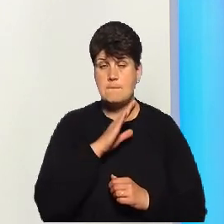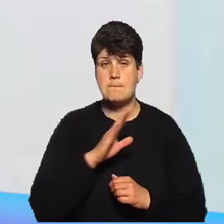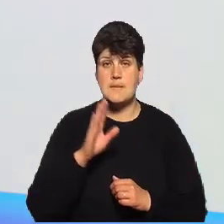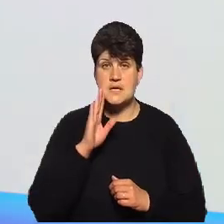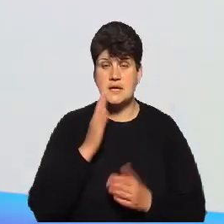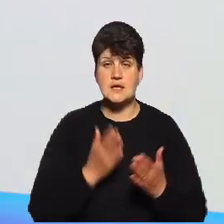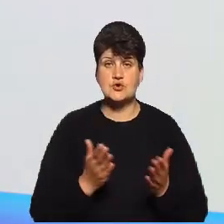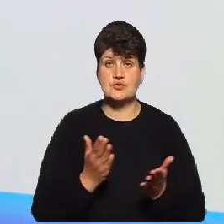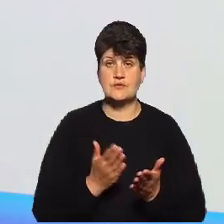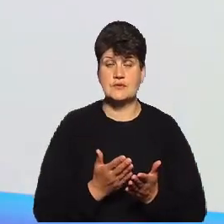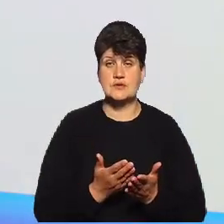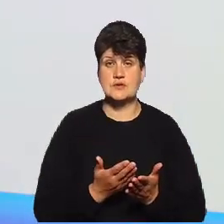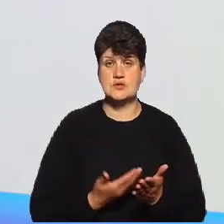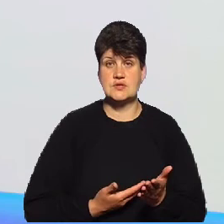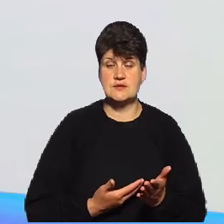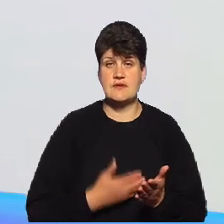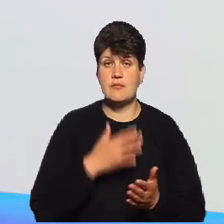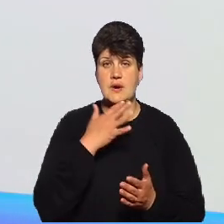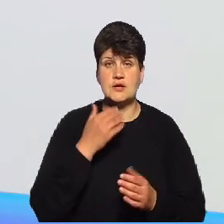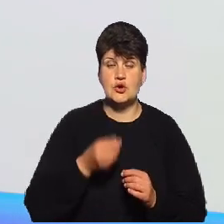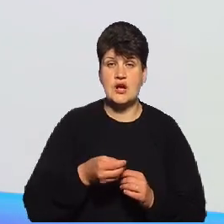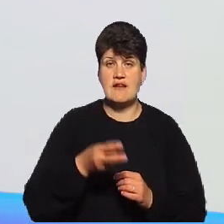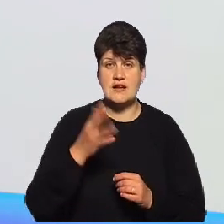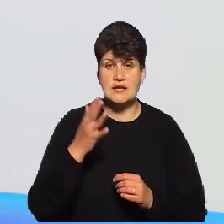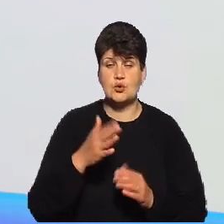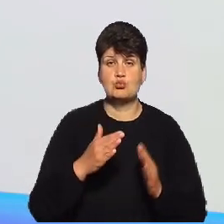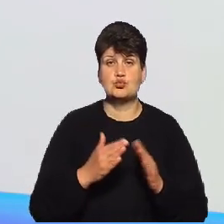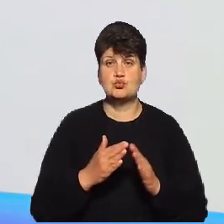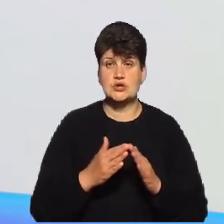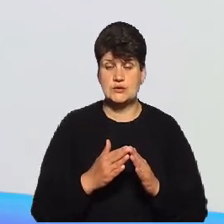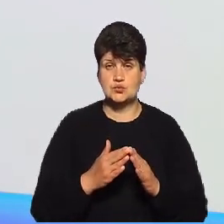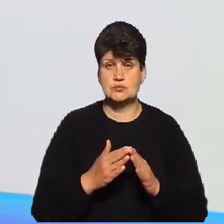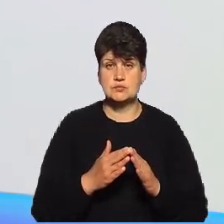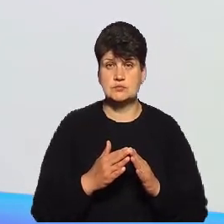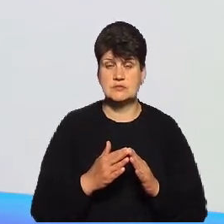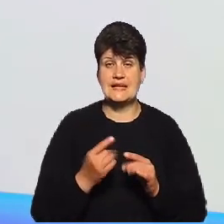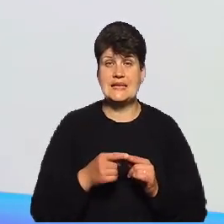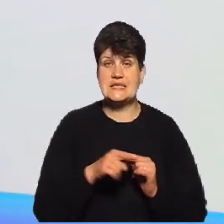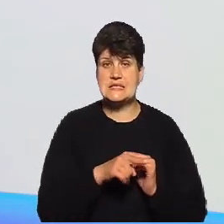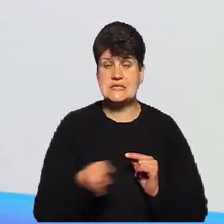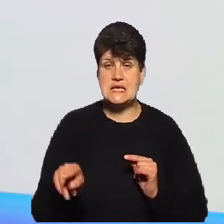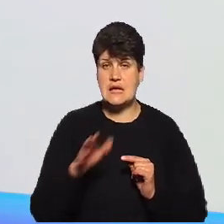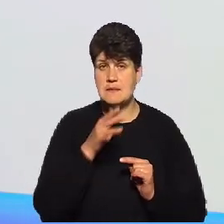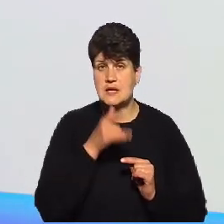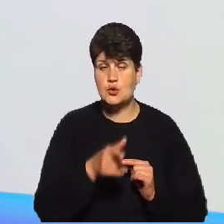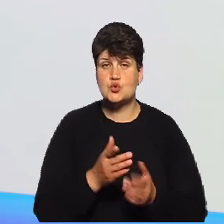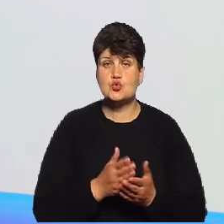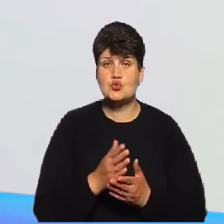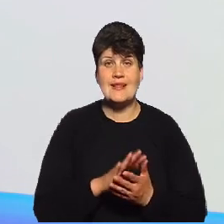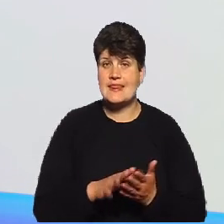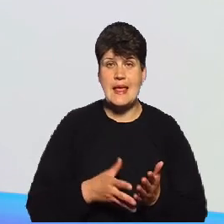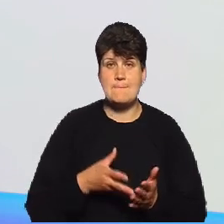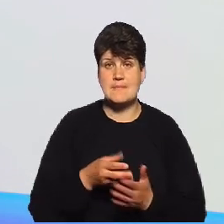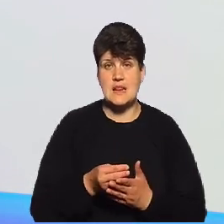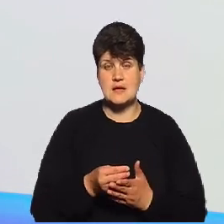мешкає десь в багатоквартирному будинку, на цей період його чи служби не платять